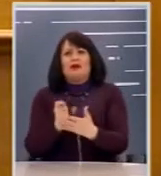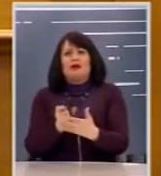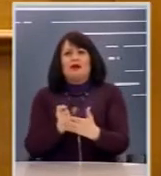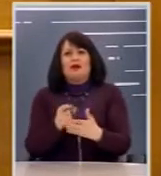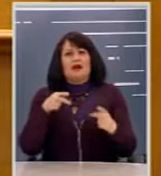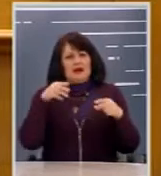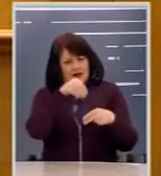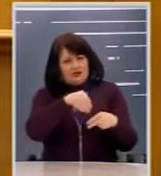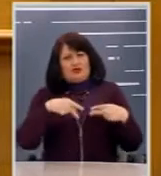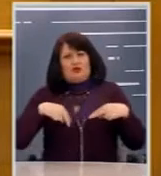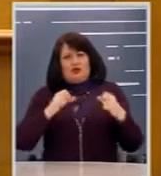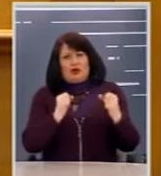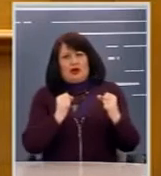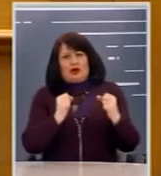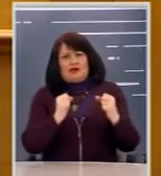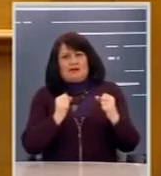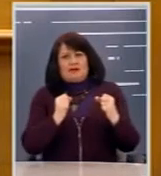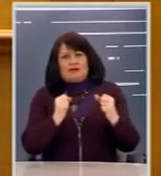όχι?